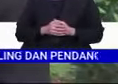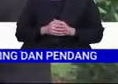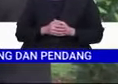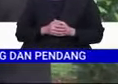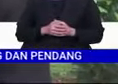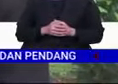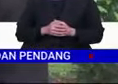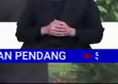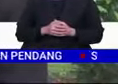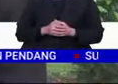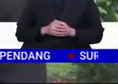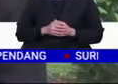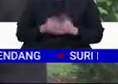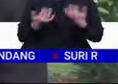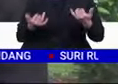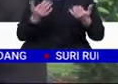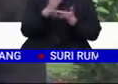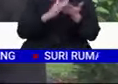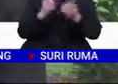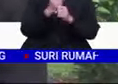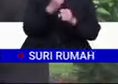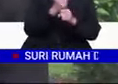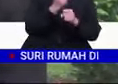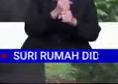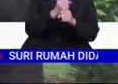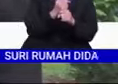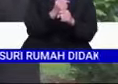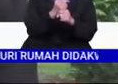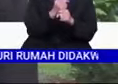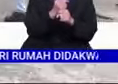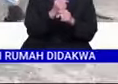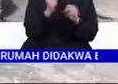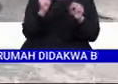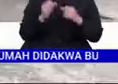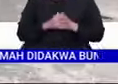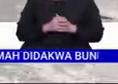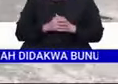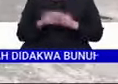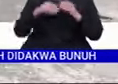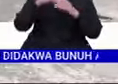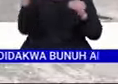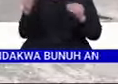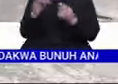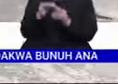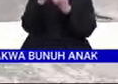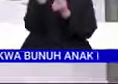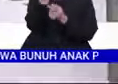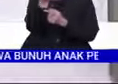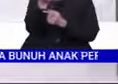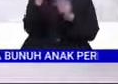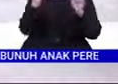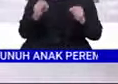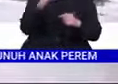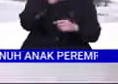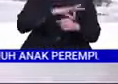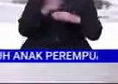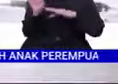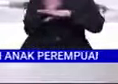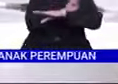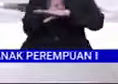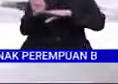pagi pun Nasida kerja ada pedoman cukita pengeluaran khas itu juga turun memberi manfaat buat golongan